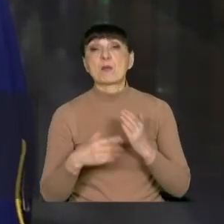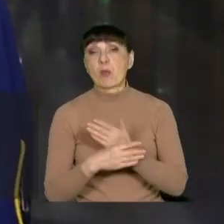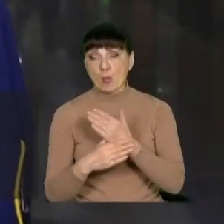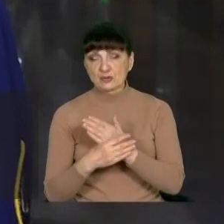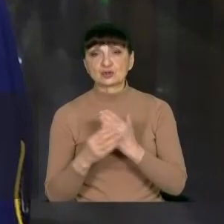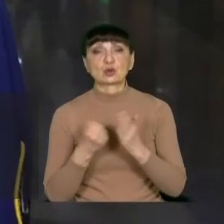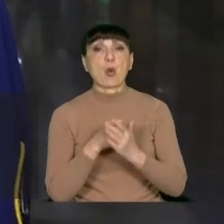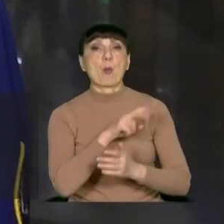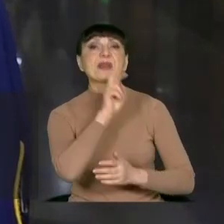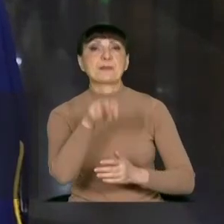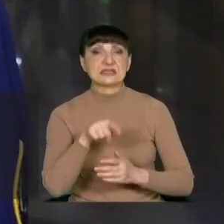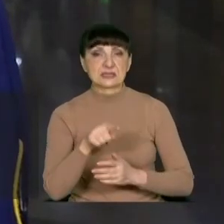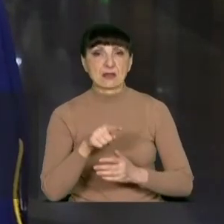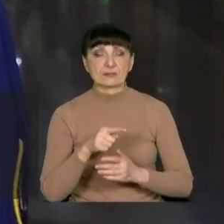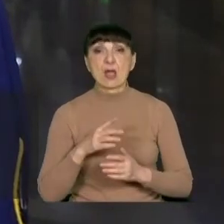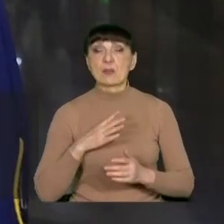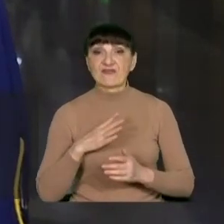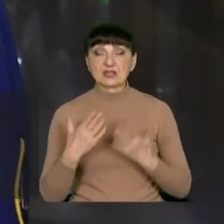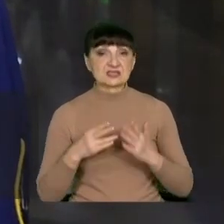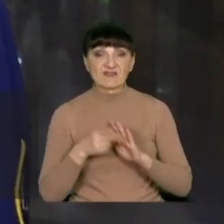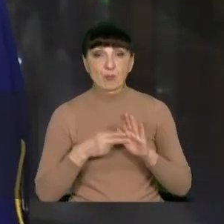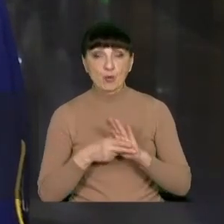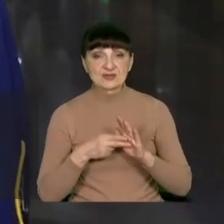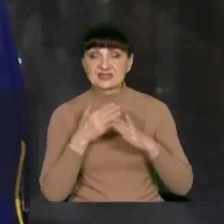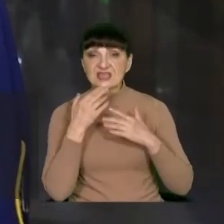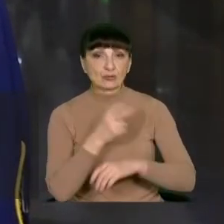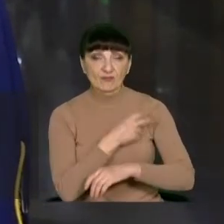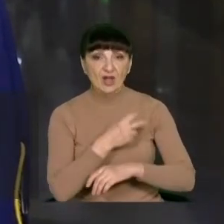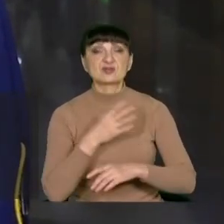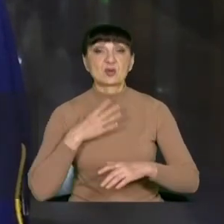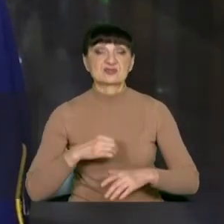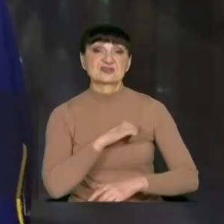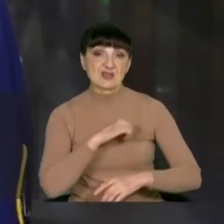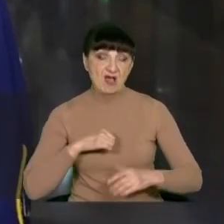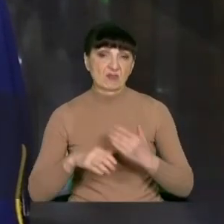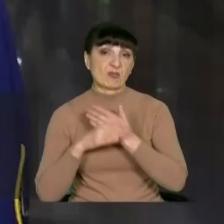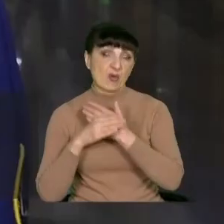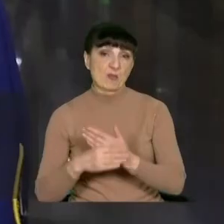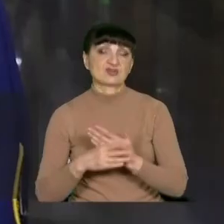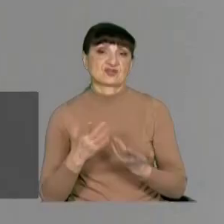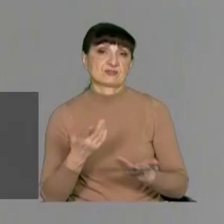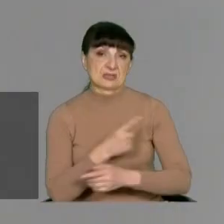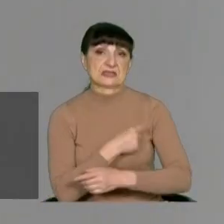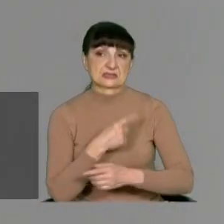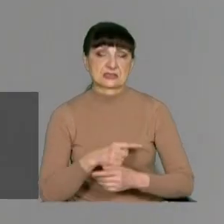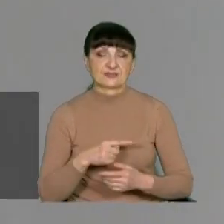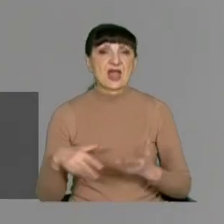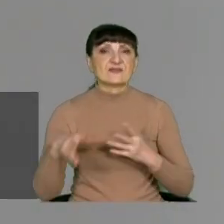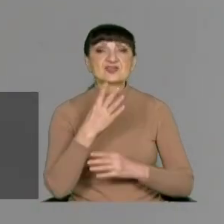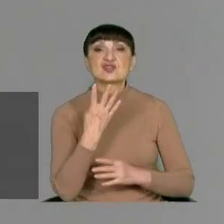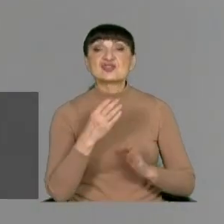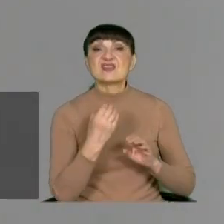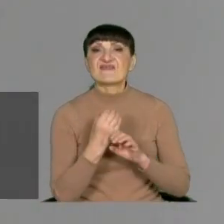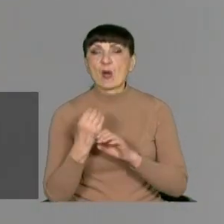помощь до прибытия к станции. Порой, если в поезде не оказывается врачей, приходится самому оказывать первую помощь. Во всех четырех